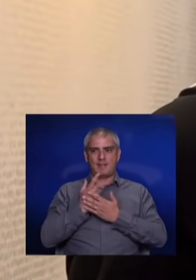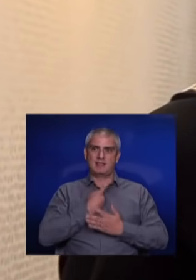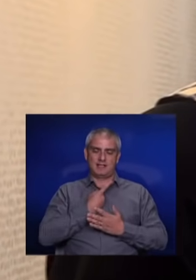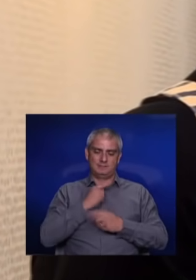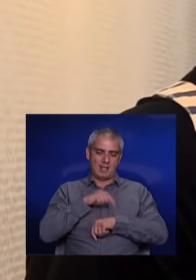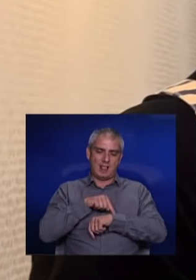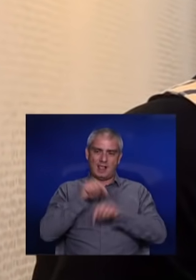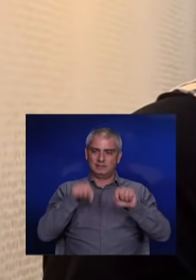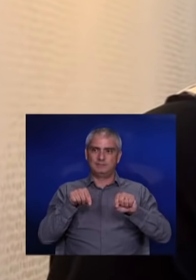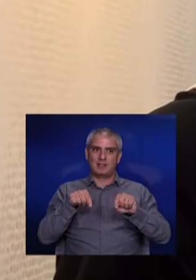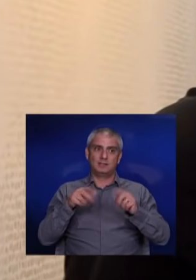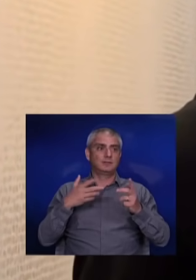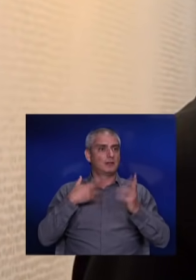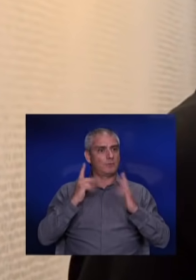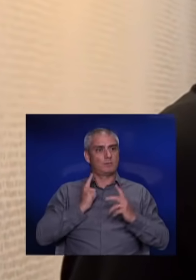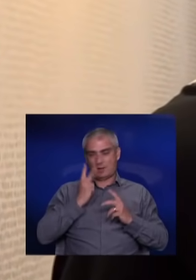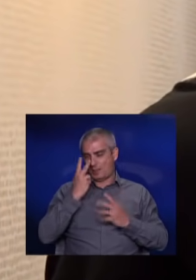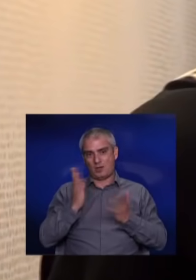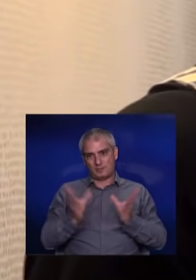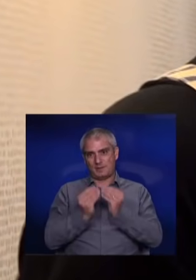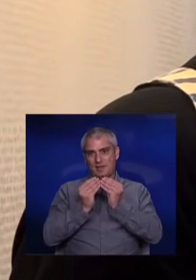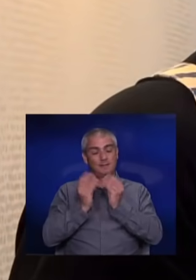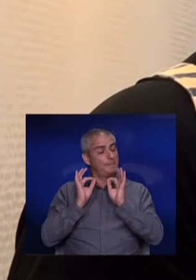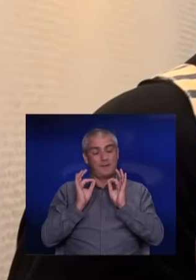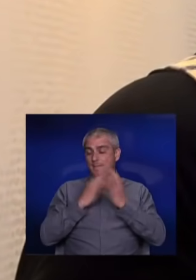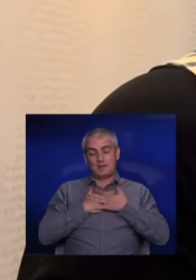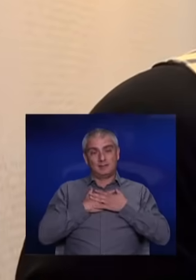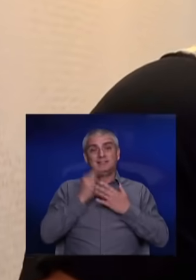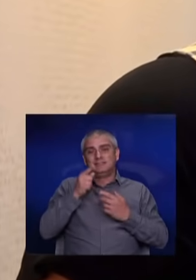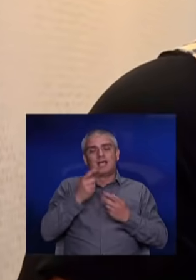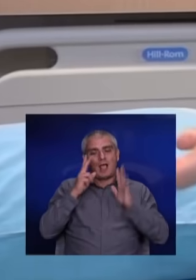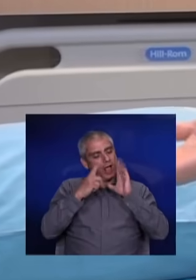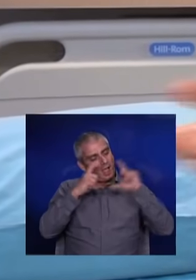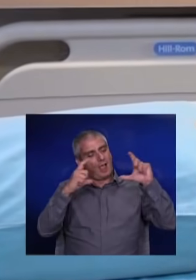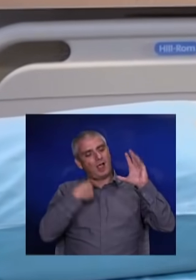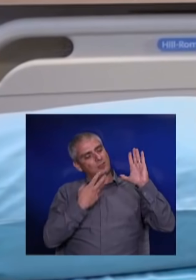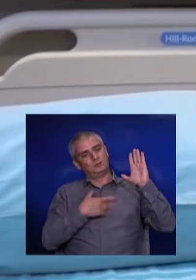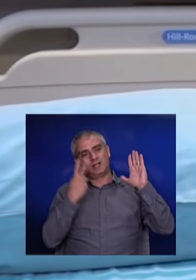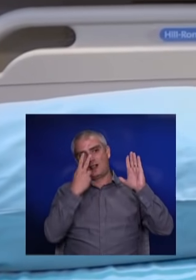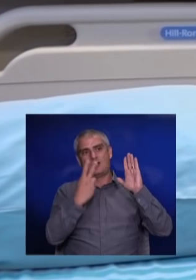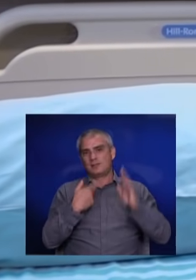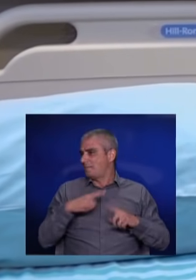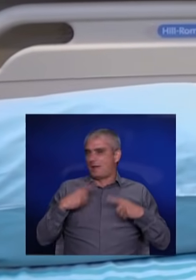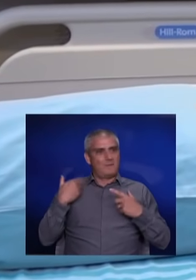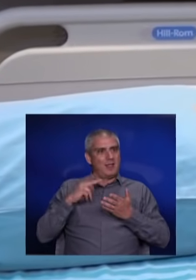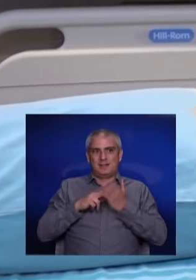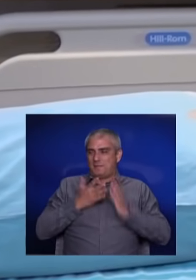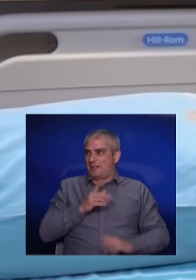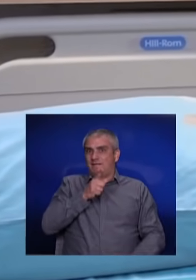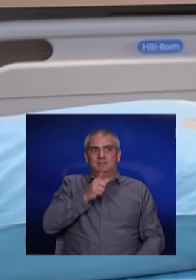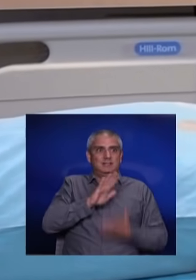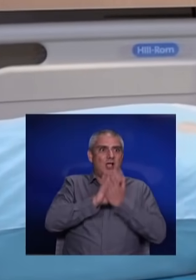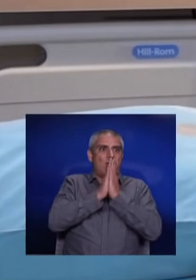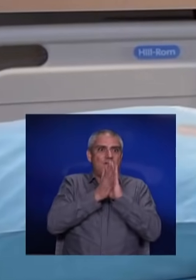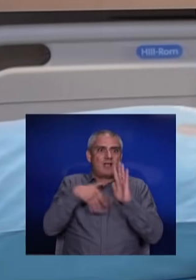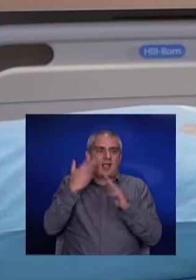לרגע הזה. אני מאוד מחכה לראות אותם יחד, באמת. זאת אומרת, זו התמונה שאני מחכה. בחיים לא הייתי בחדר לידה, וזה הופך את הכל הרבה